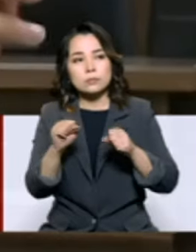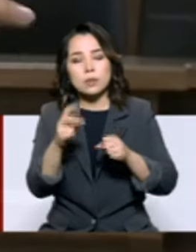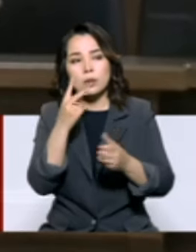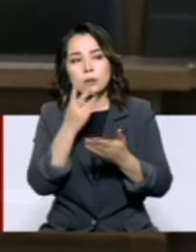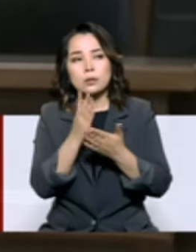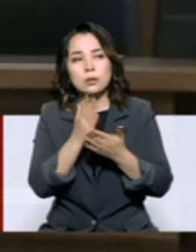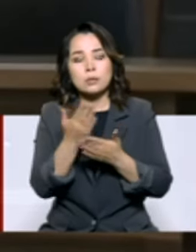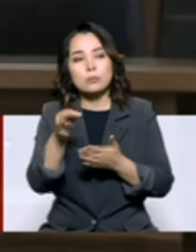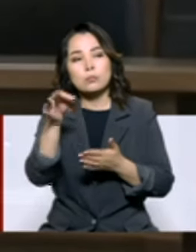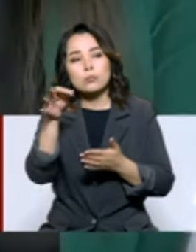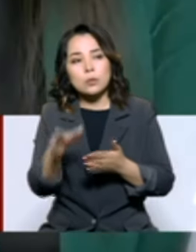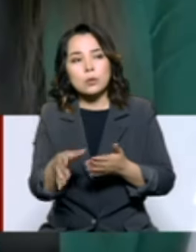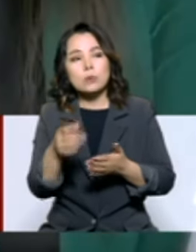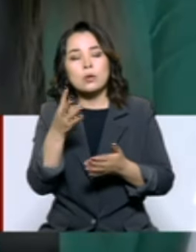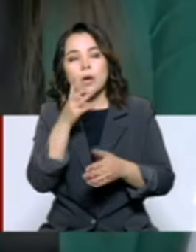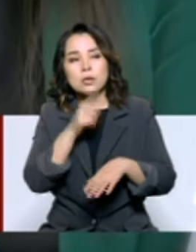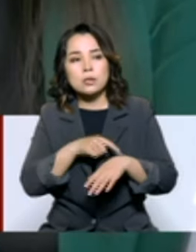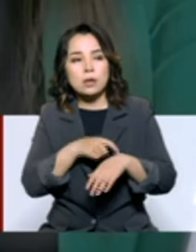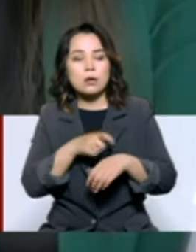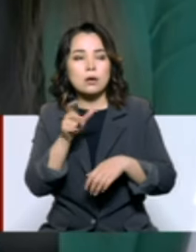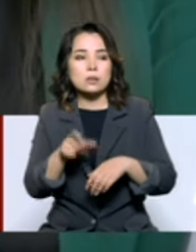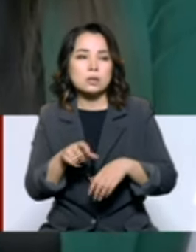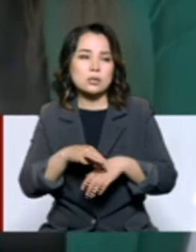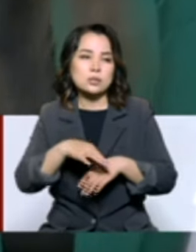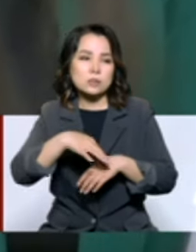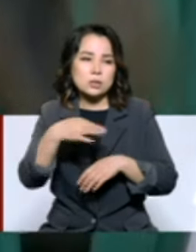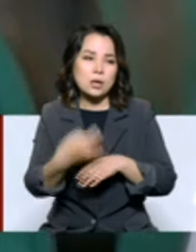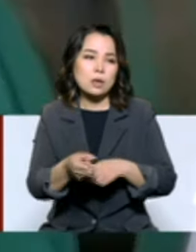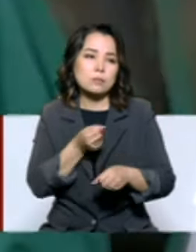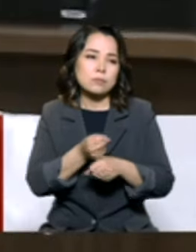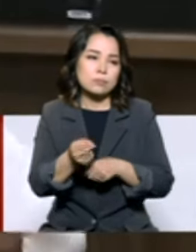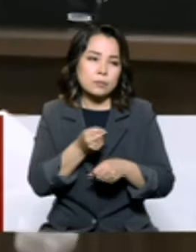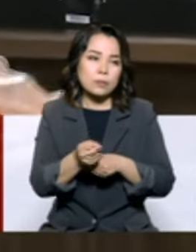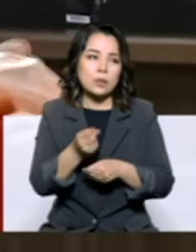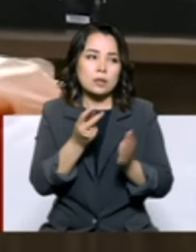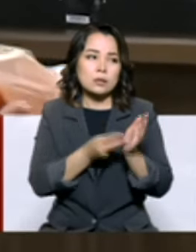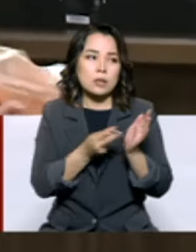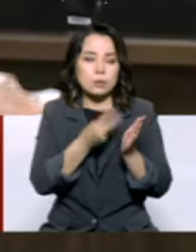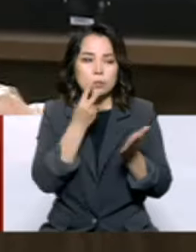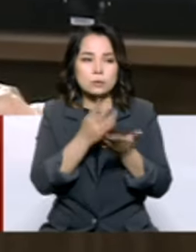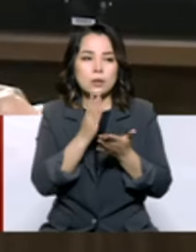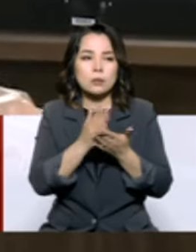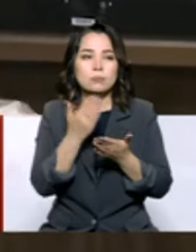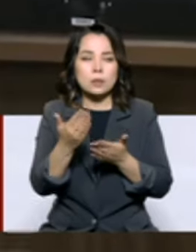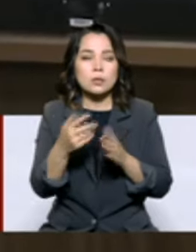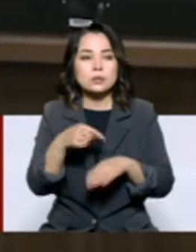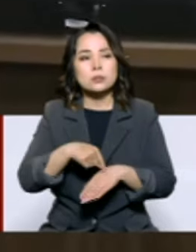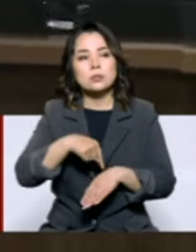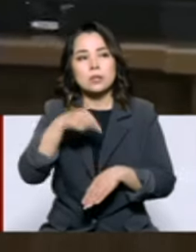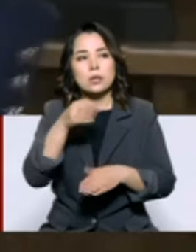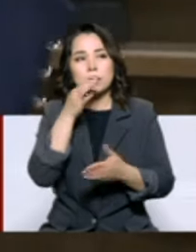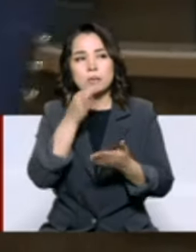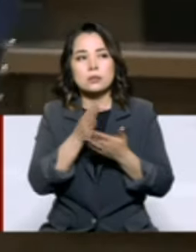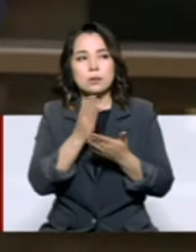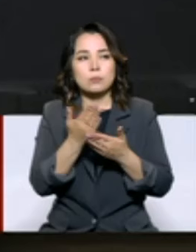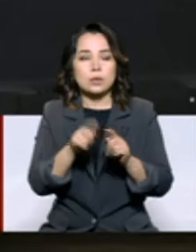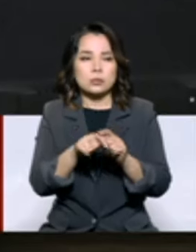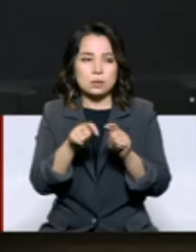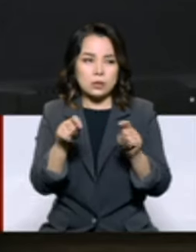алғанын, қанша сағат адам төзгісіз жағдайда жатқанын дәлелдеді және сезіндірді деп